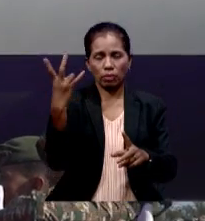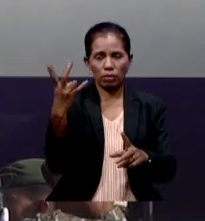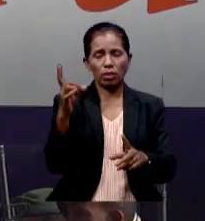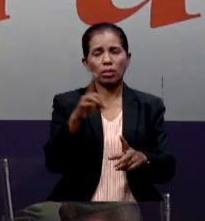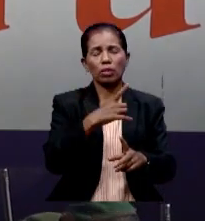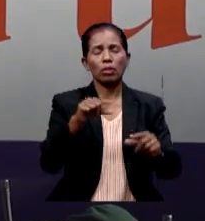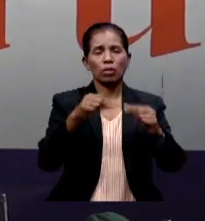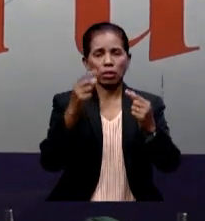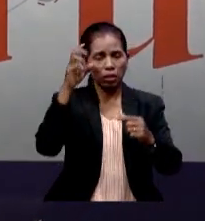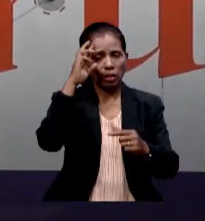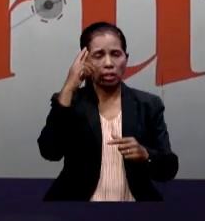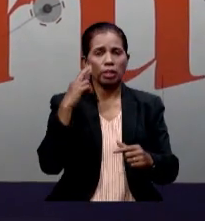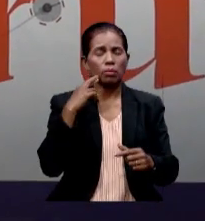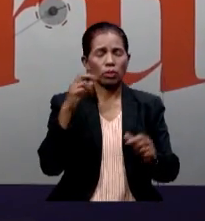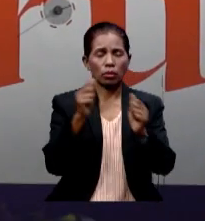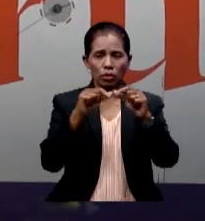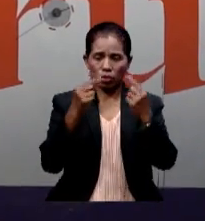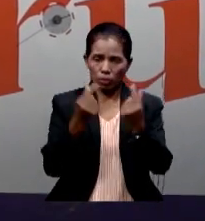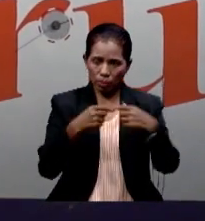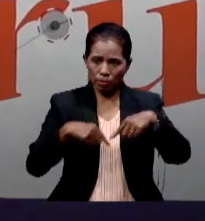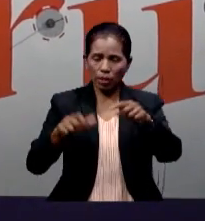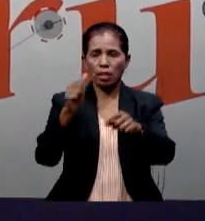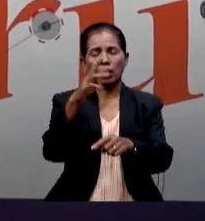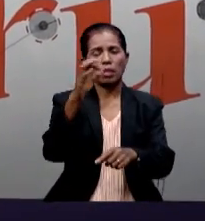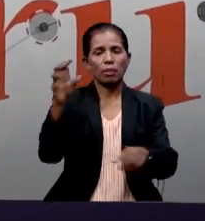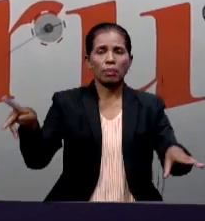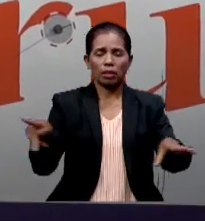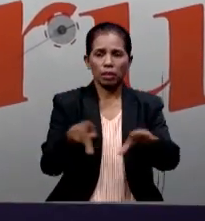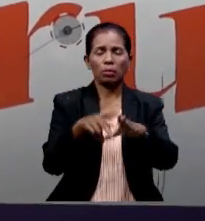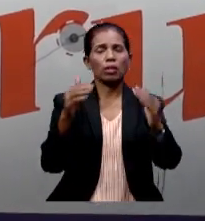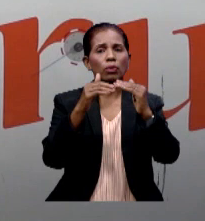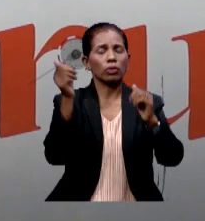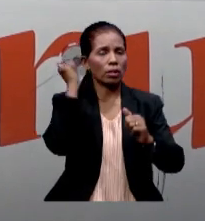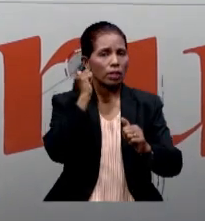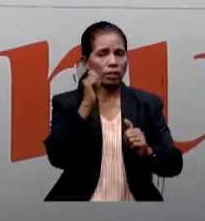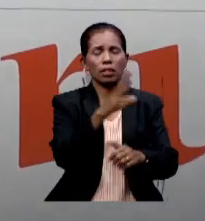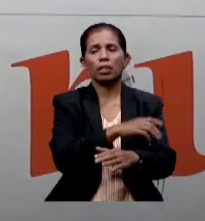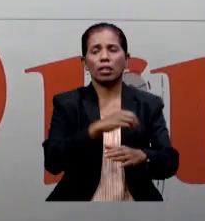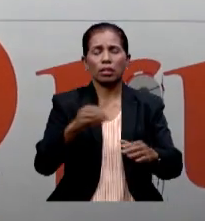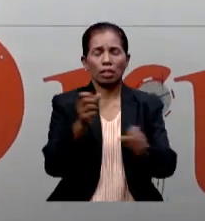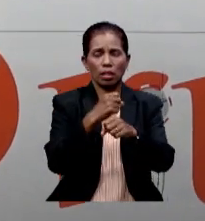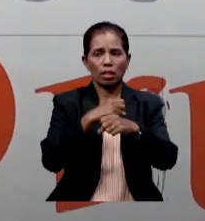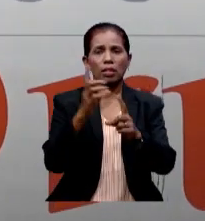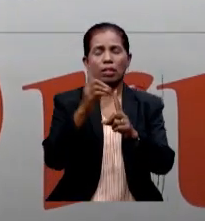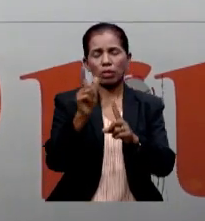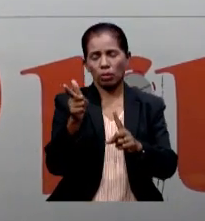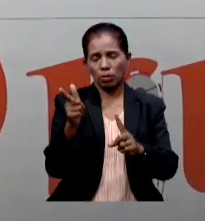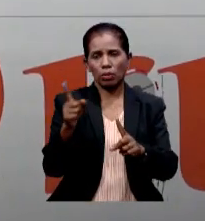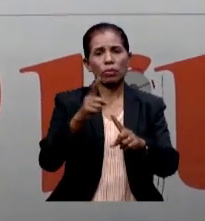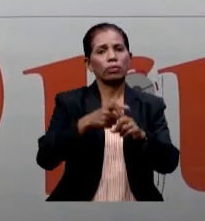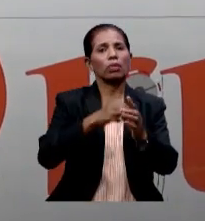kontinua desloka ba Arabia Saudita ho dipartisipe simira ASEAN Gulf Cooperation Council ne bese realize lorong ronulu fulang